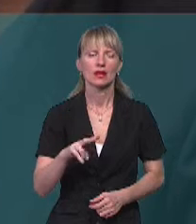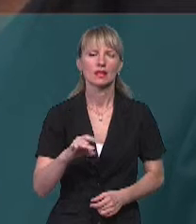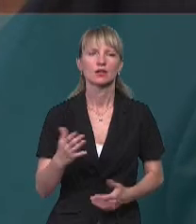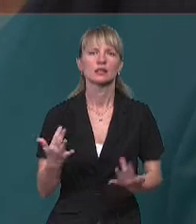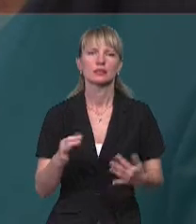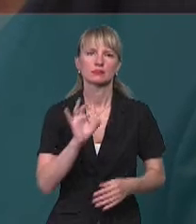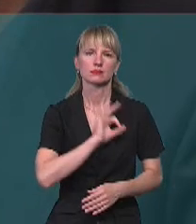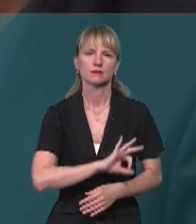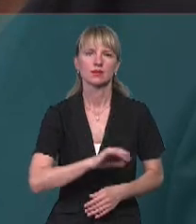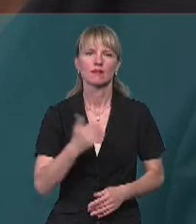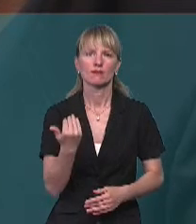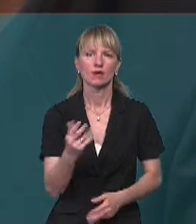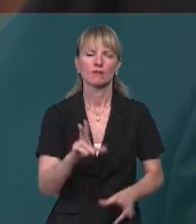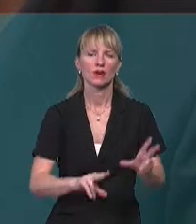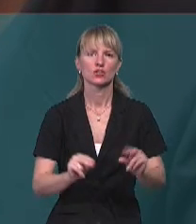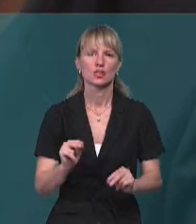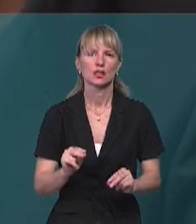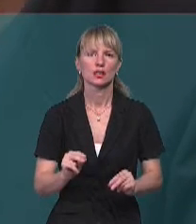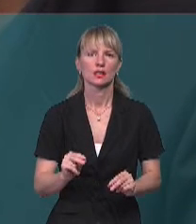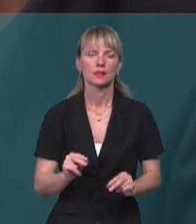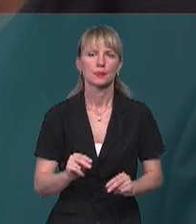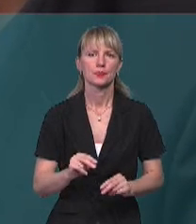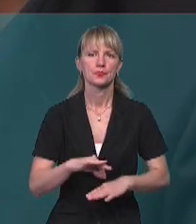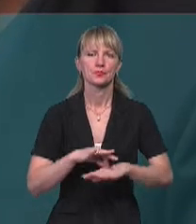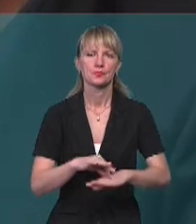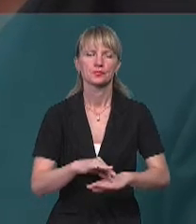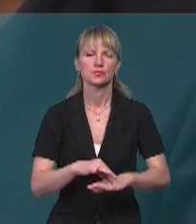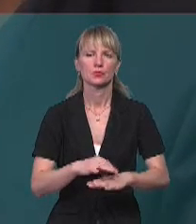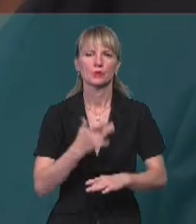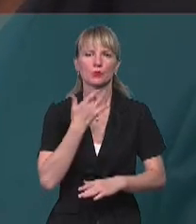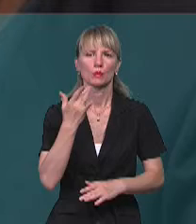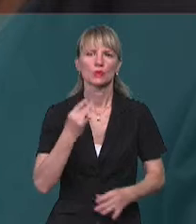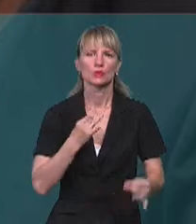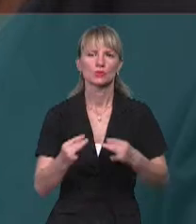наскільки корисними ви вважаєте проведення публічних